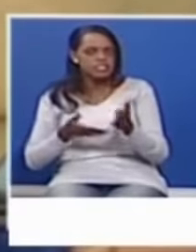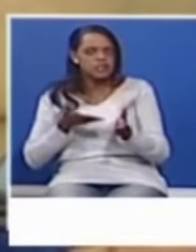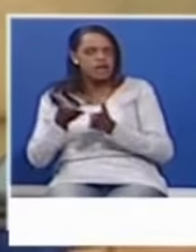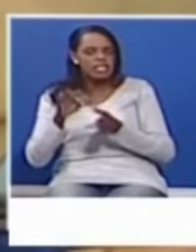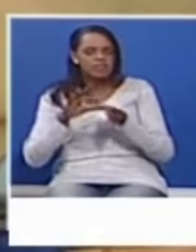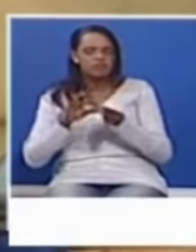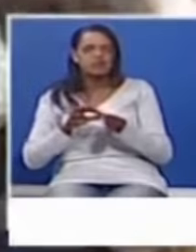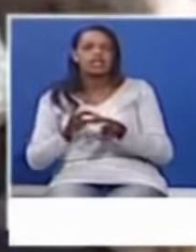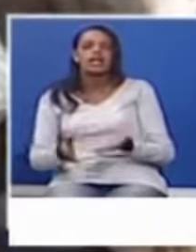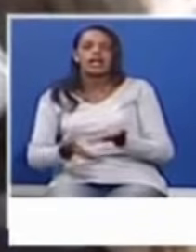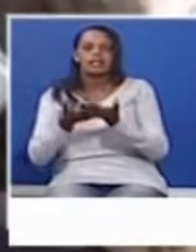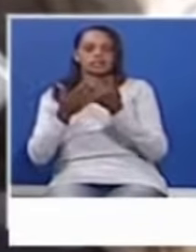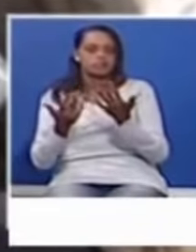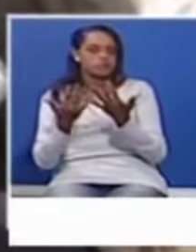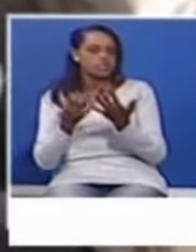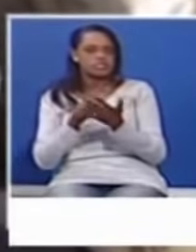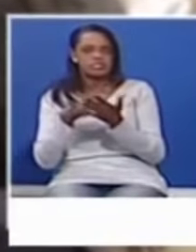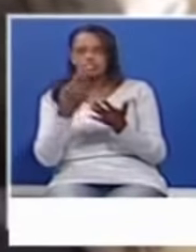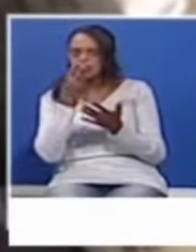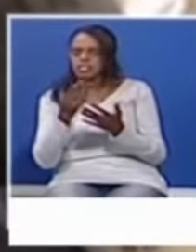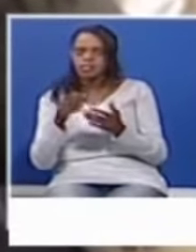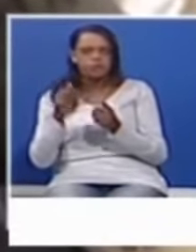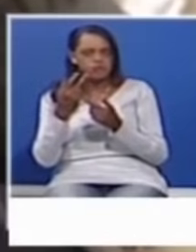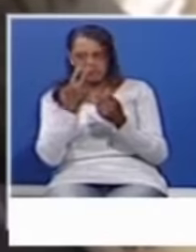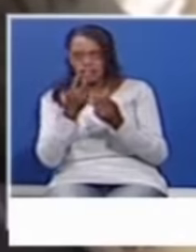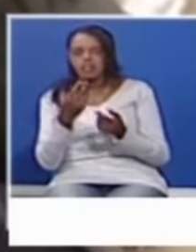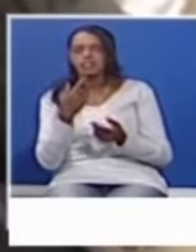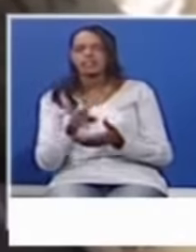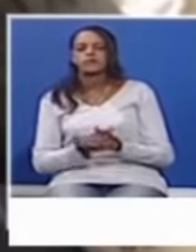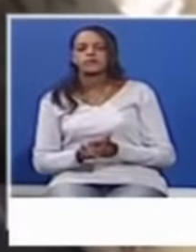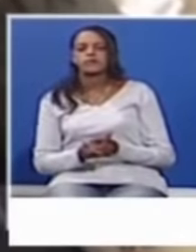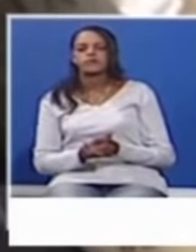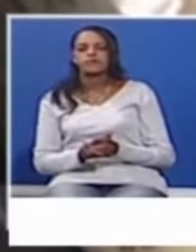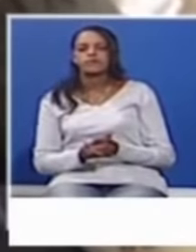ሕማማት ዘለዎን ኣበርክቶ ብቐሊል ስለ ዘይጥመት ብዕቱብ ክስርሓሉ ኣተሓሳሲባ።